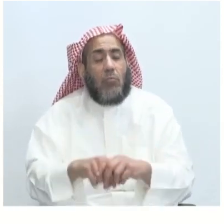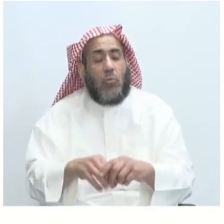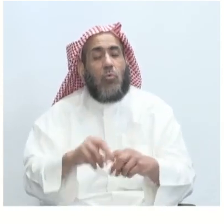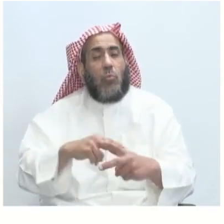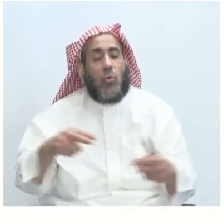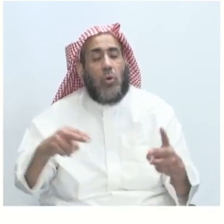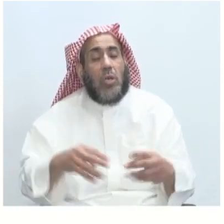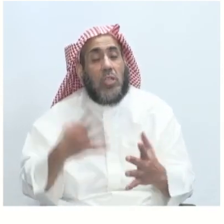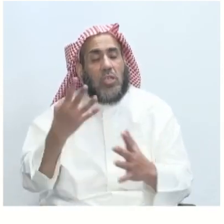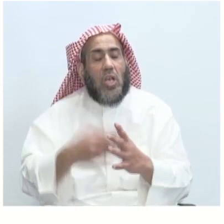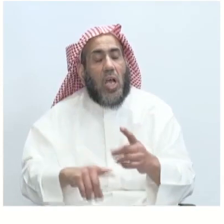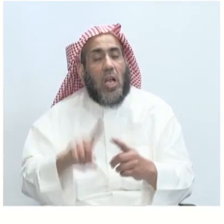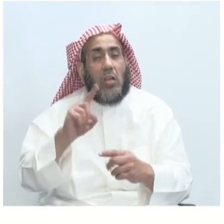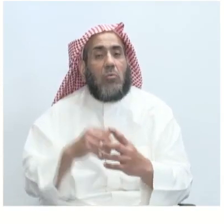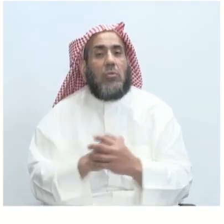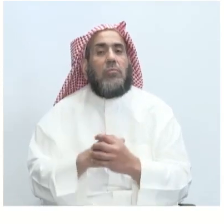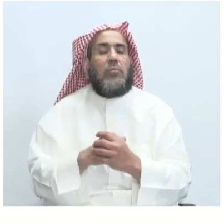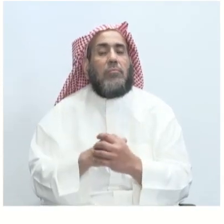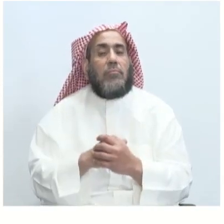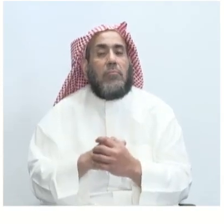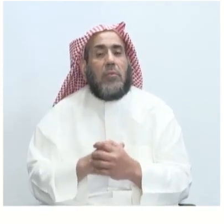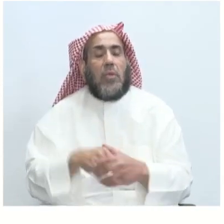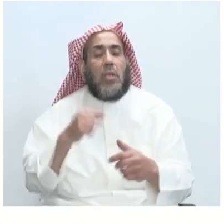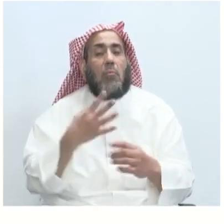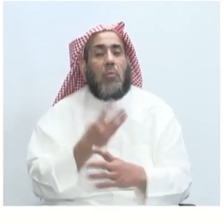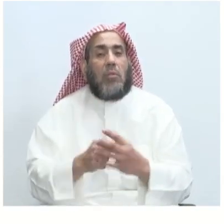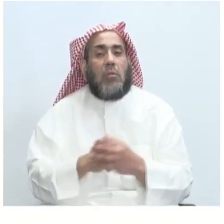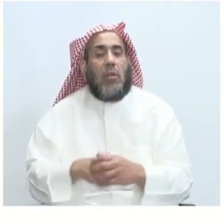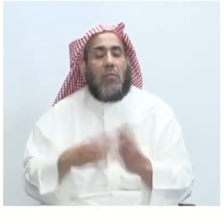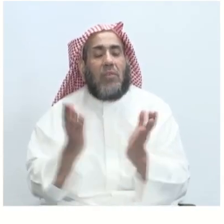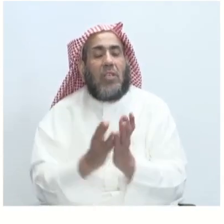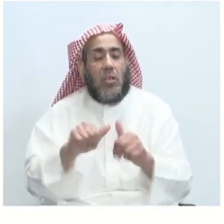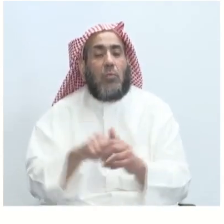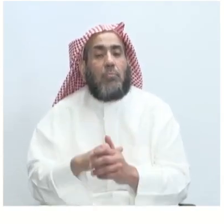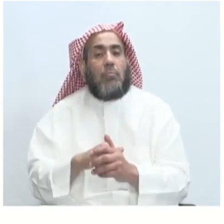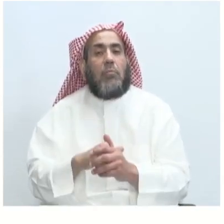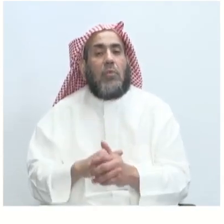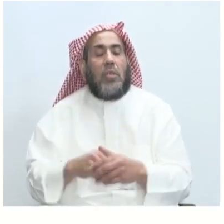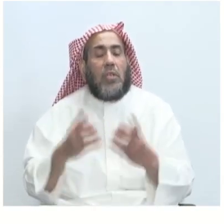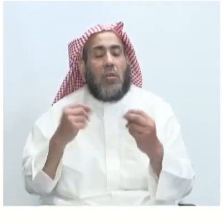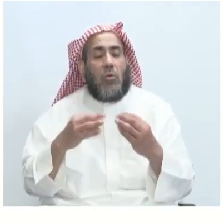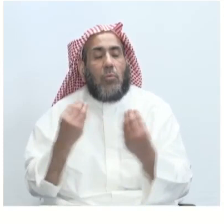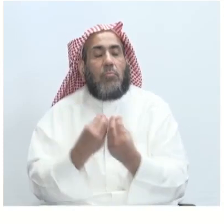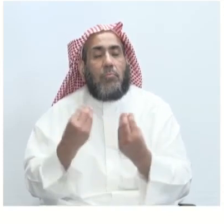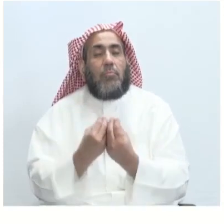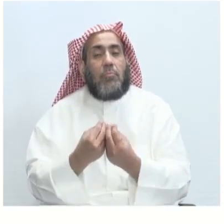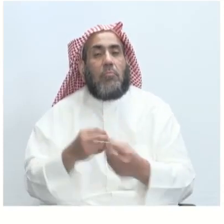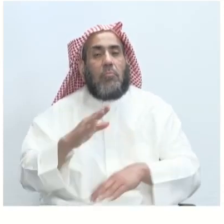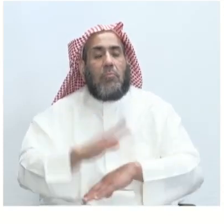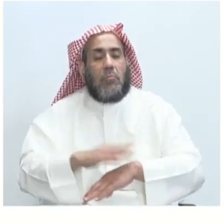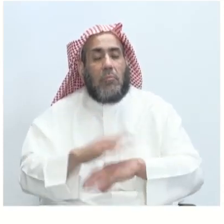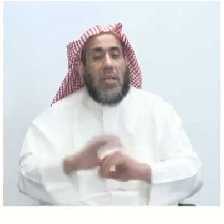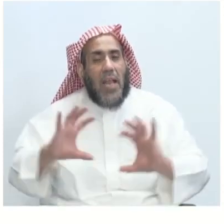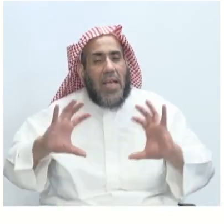امور قد شرع الله سبحانه وتعالى اذا ابنائي وبنات الطلاب في درسنا لهذا اليوم تعرفت انا وانتم على